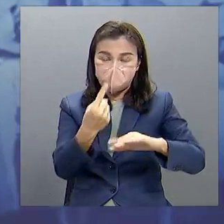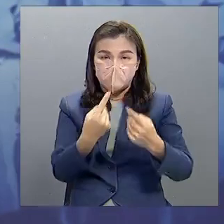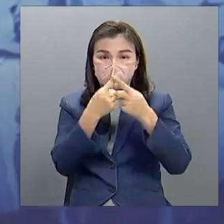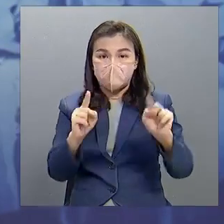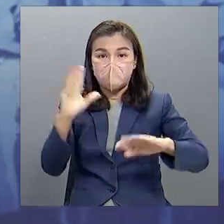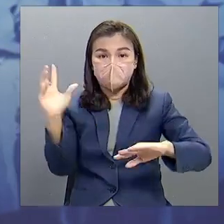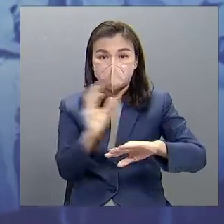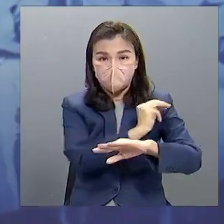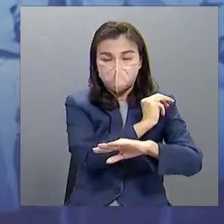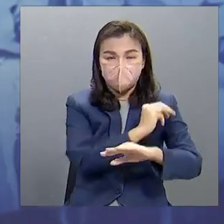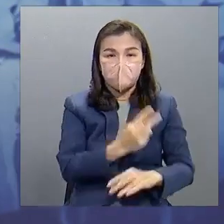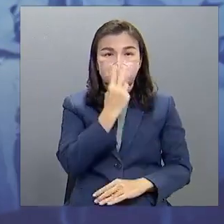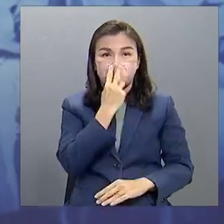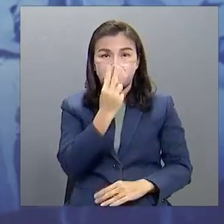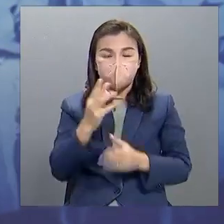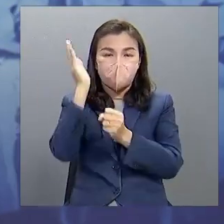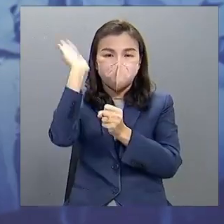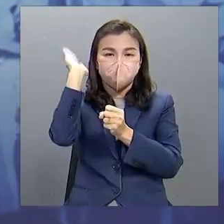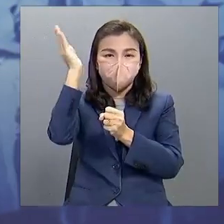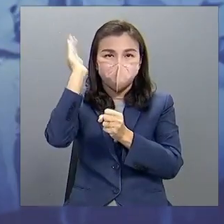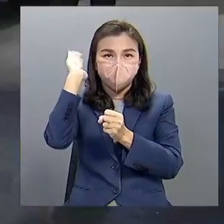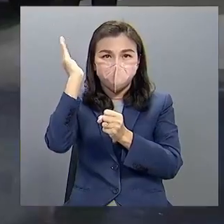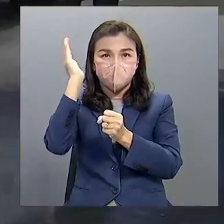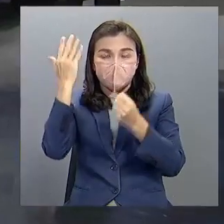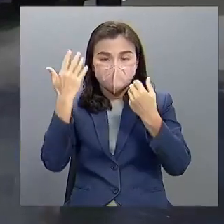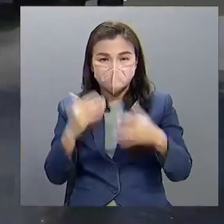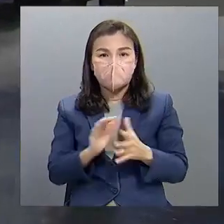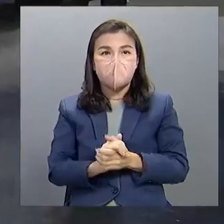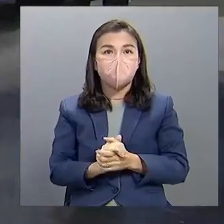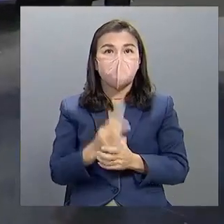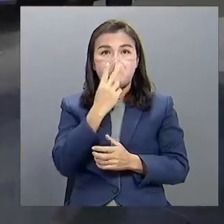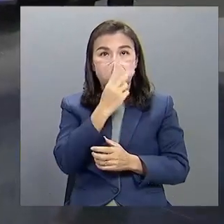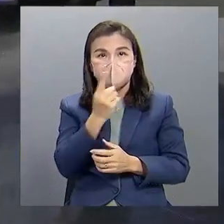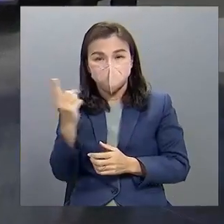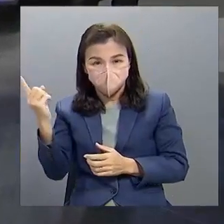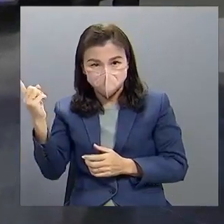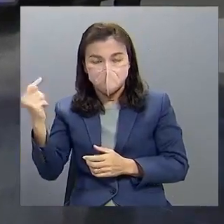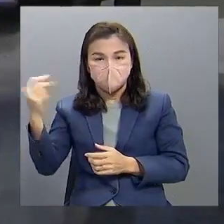จอกับการอภิปรายไม่ไว้วางใจแล้วก็เจอกับคนนี้ก่อนค่ะ ขอบคุณค่ะ